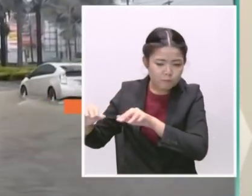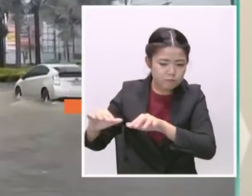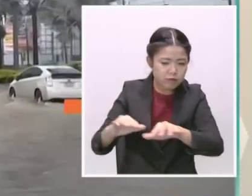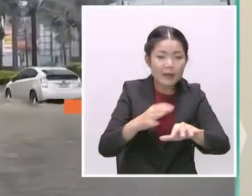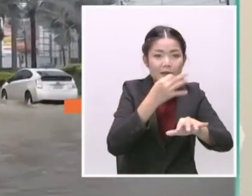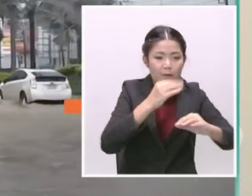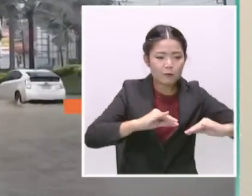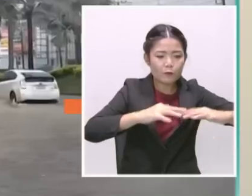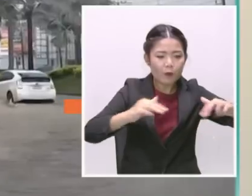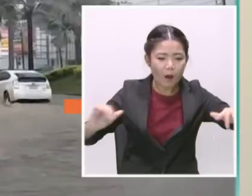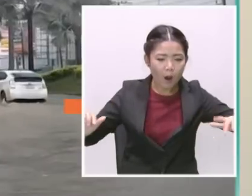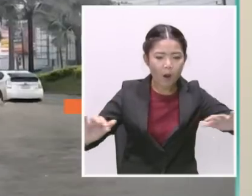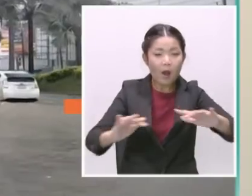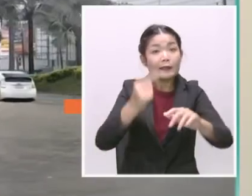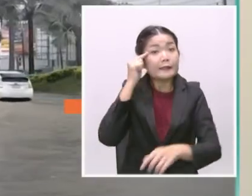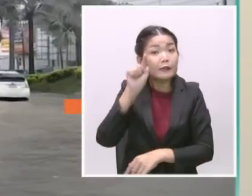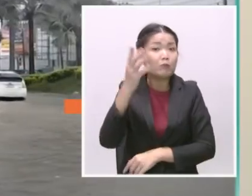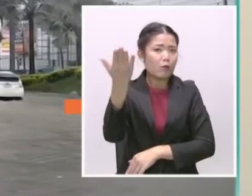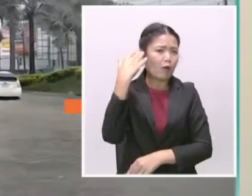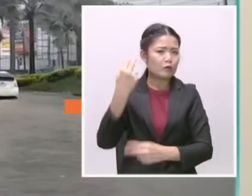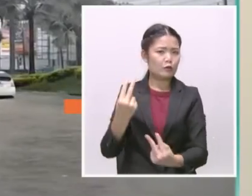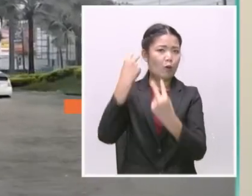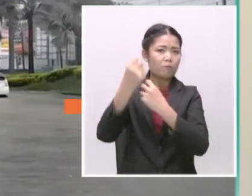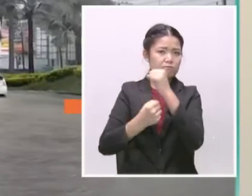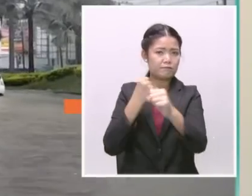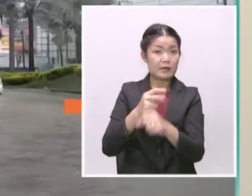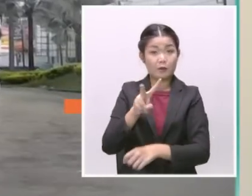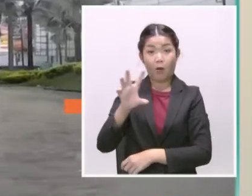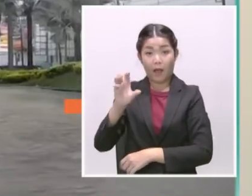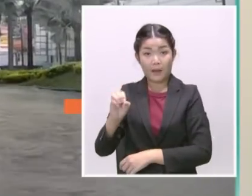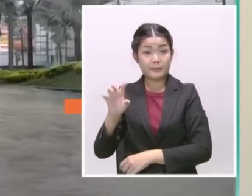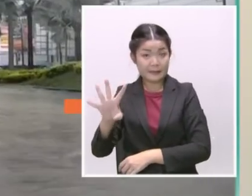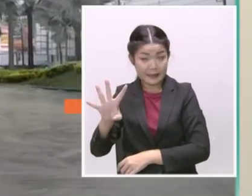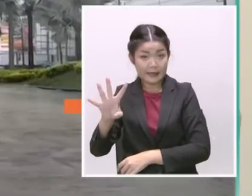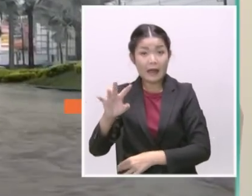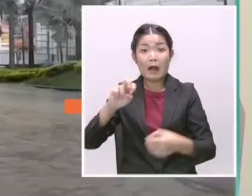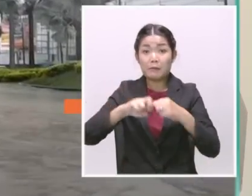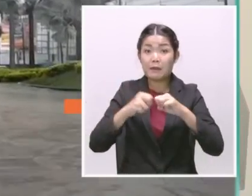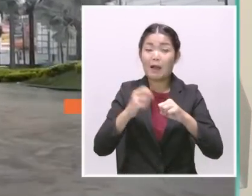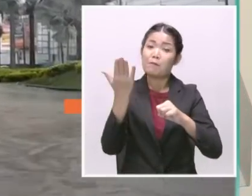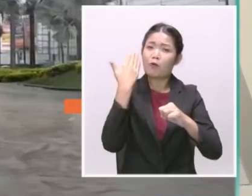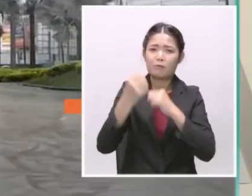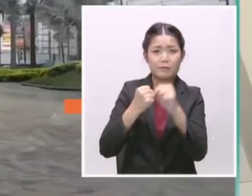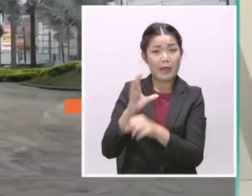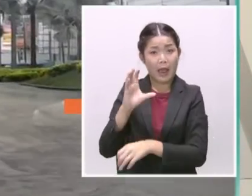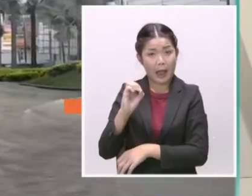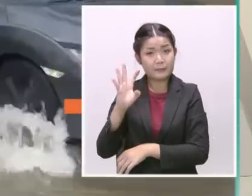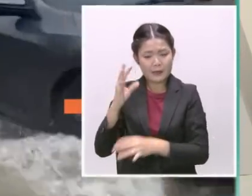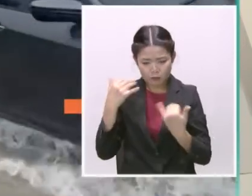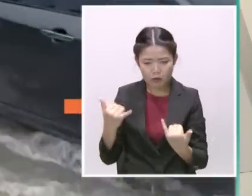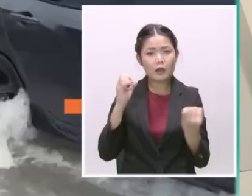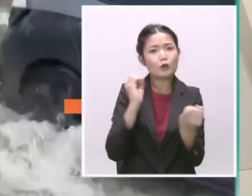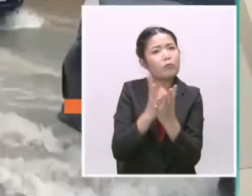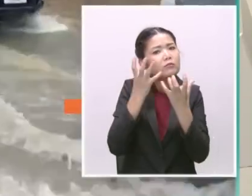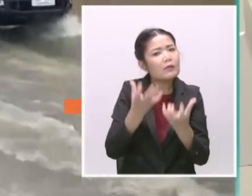ทะเลถ้าเราย้อนไปสถานการณ์ช่วเวลานั้น มีคววกฤษมากน้อย